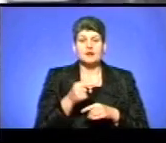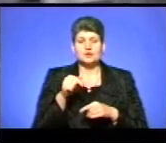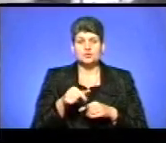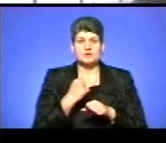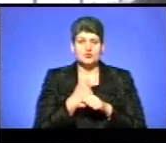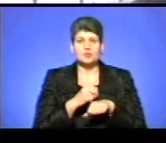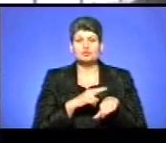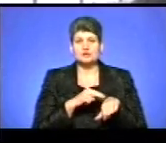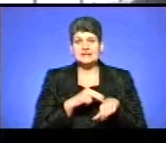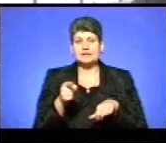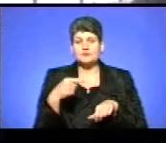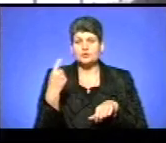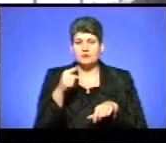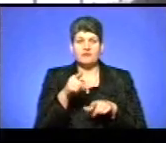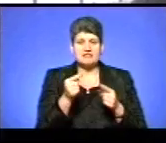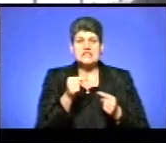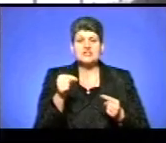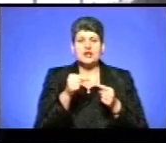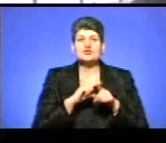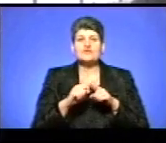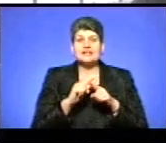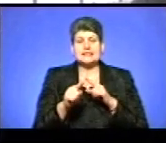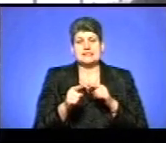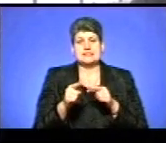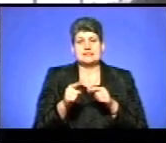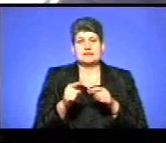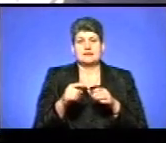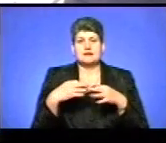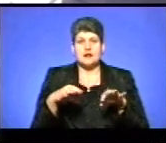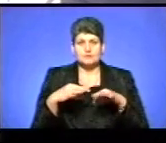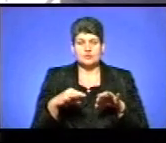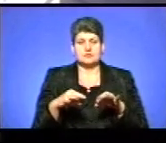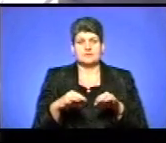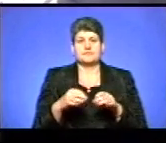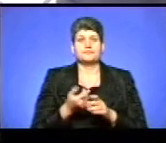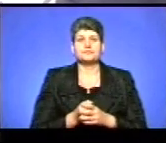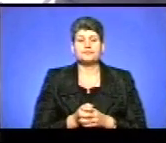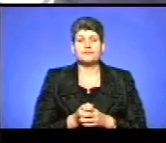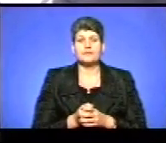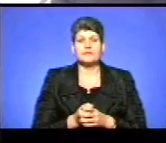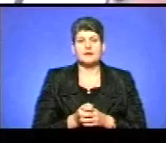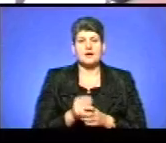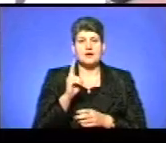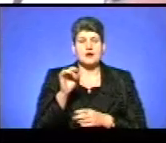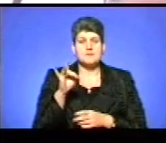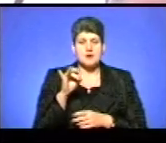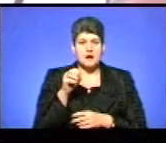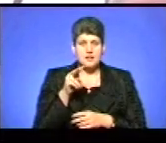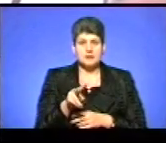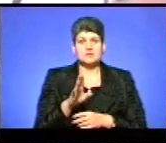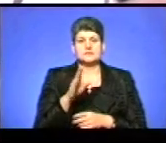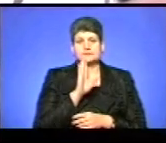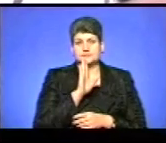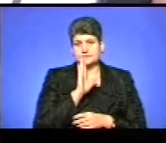області. Вони визначають швидкість автотранспорту за допомогою приладу TrueCam. Капрал поліції Христина Михайлишин демонструє,